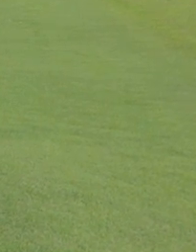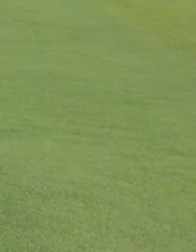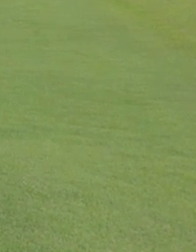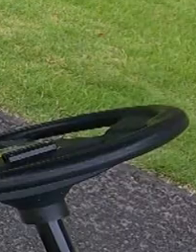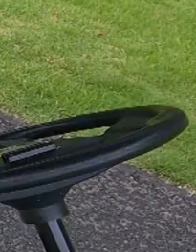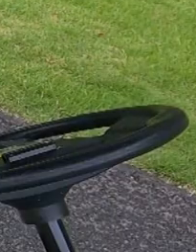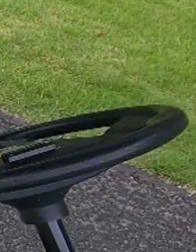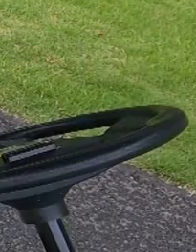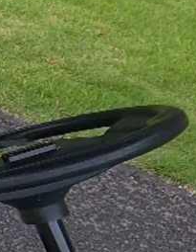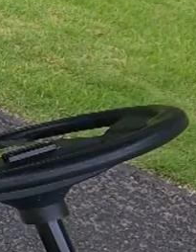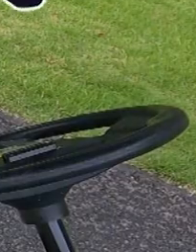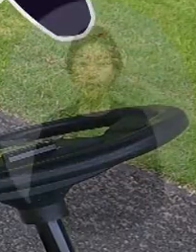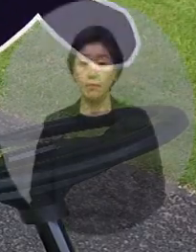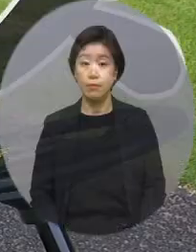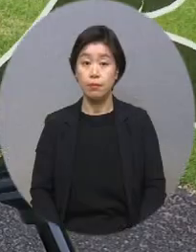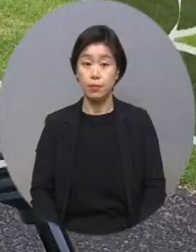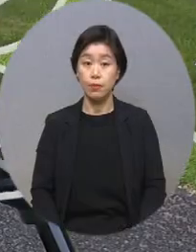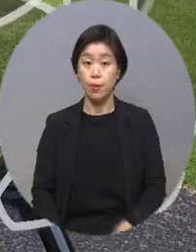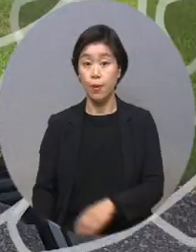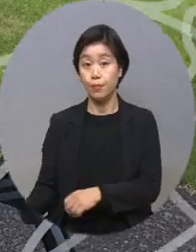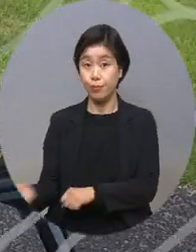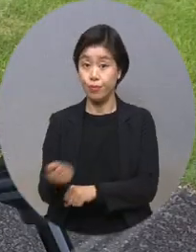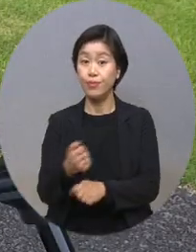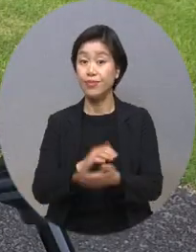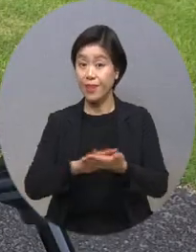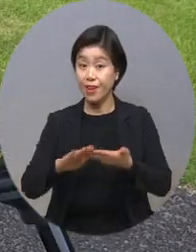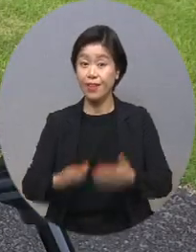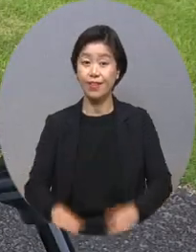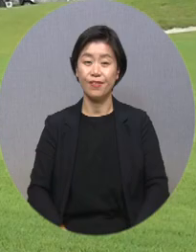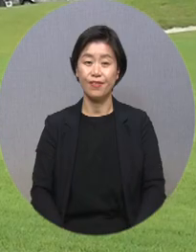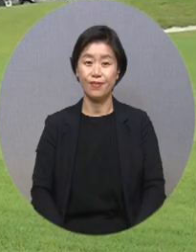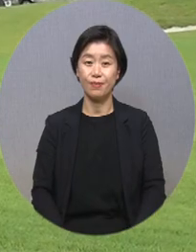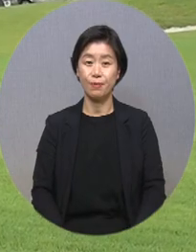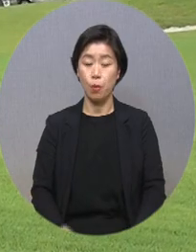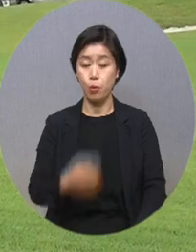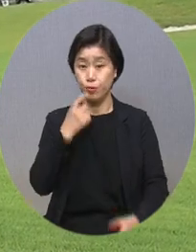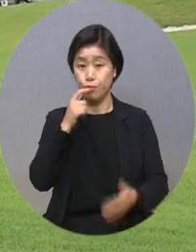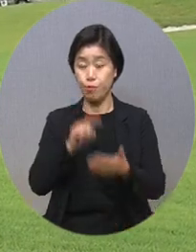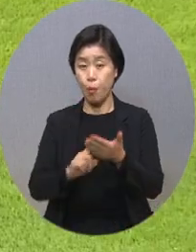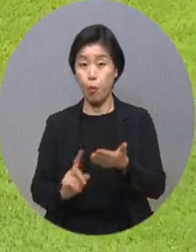어? 오? 샤! 샤! 와, 각분이 넘기는 거 봐.